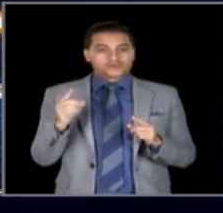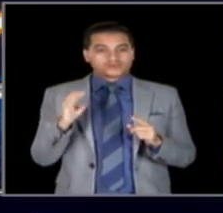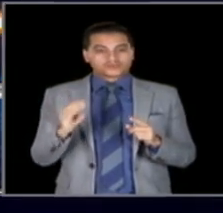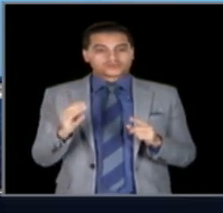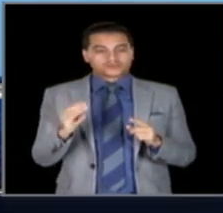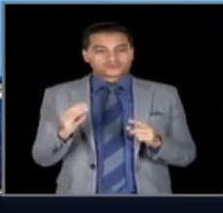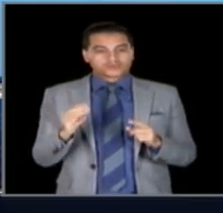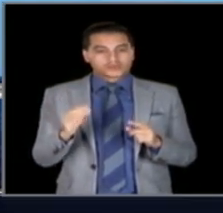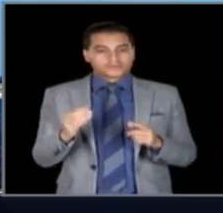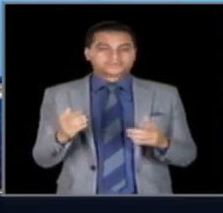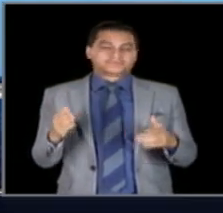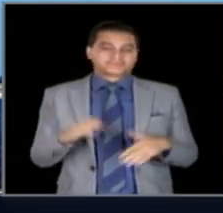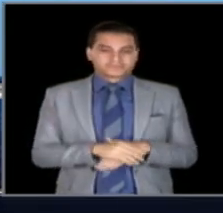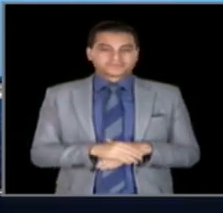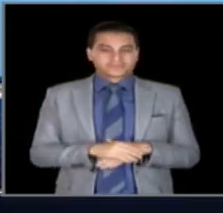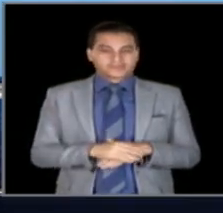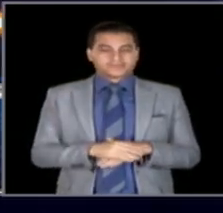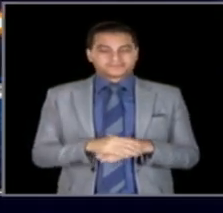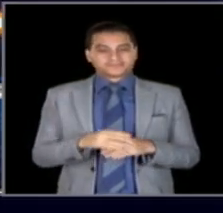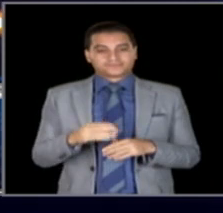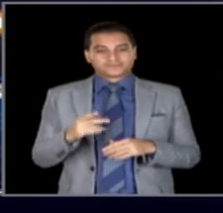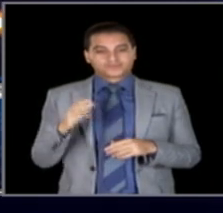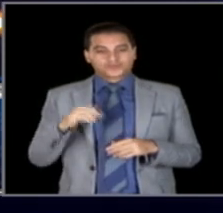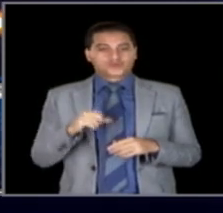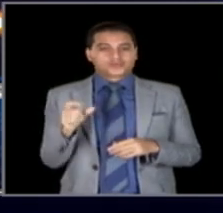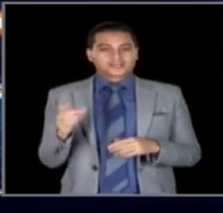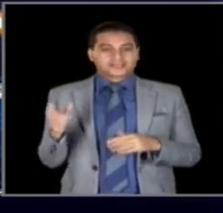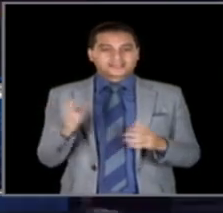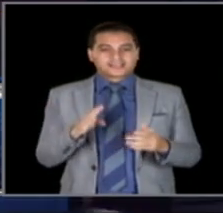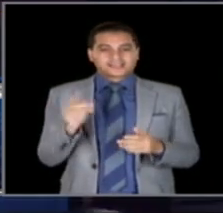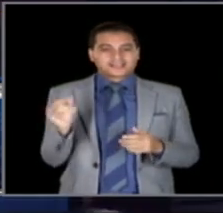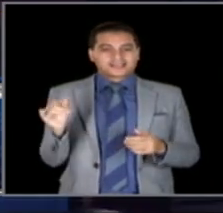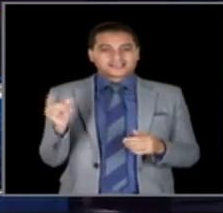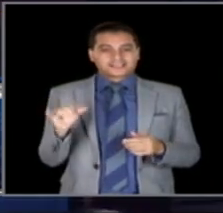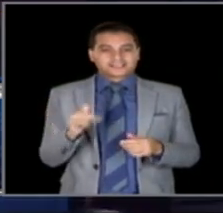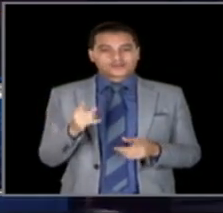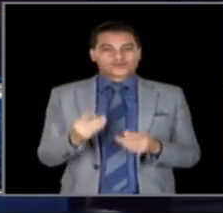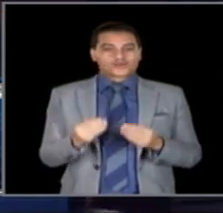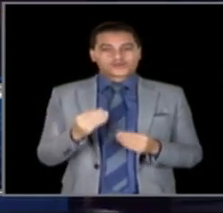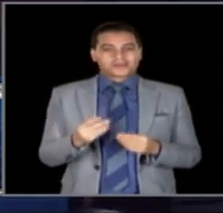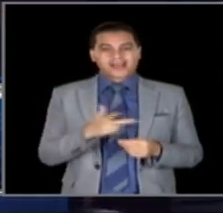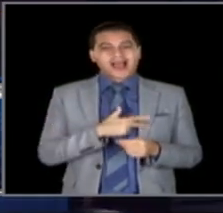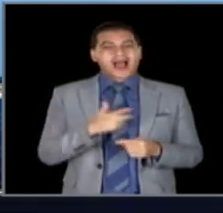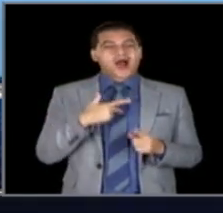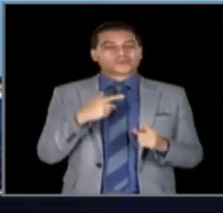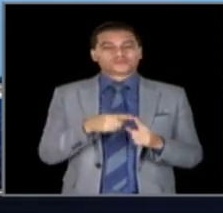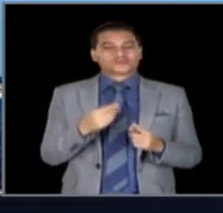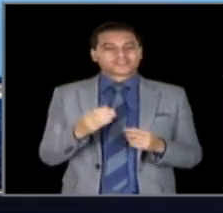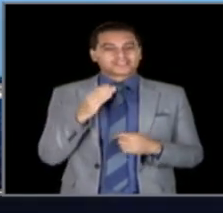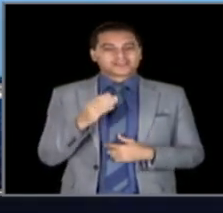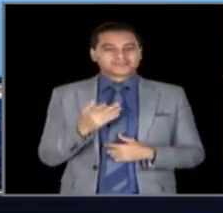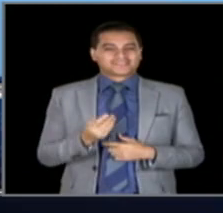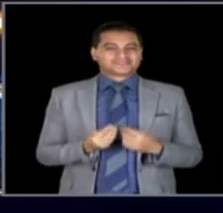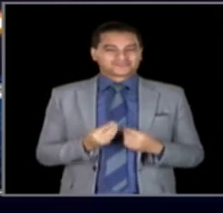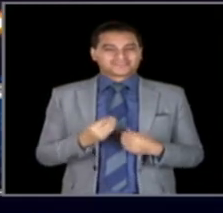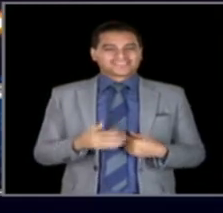جورج بوش الأب. محمد حسام. جون كينيدي. إجابة إيه؟ مضحكة. اللي أنت عايزه. تحب تبقى إجابة إيه؟